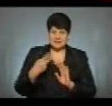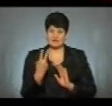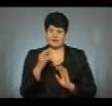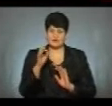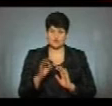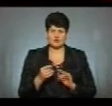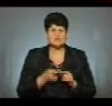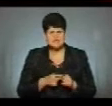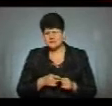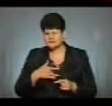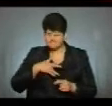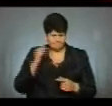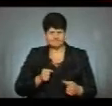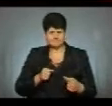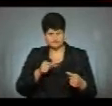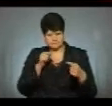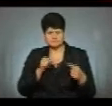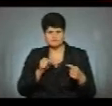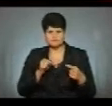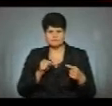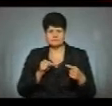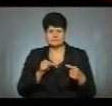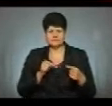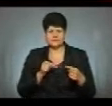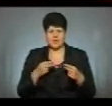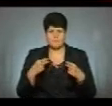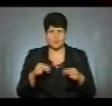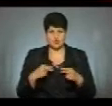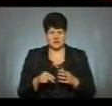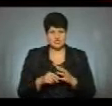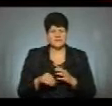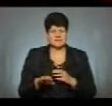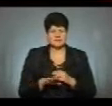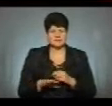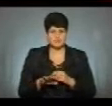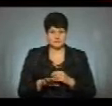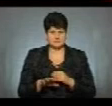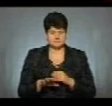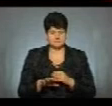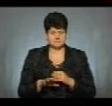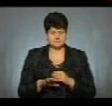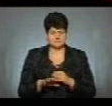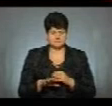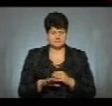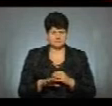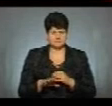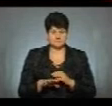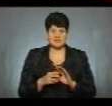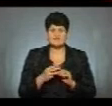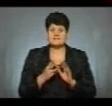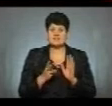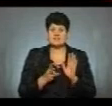37,2% – це категорично заборонити, вважають, торгівлю землею сільськогосподарського призначення.